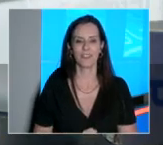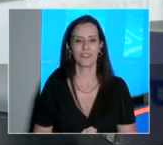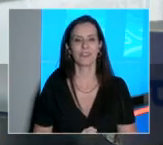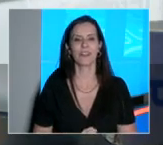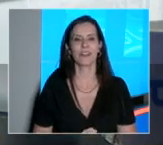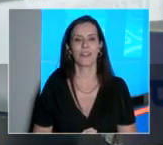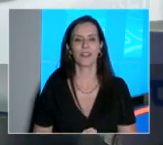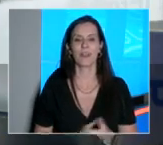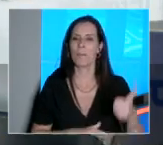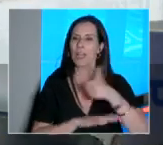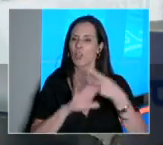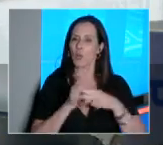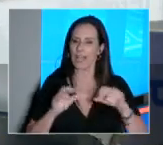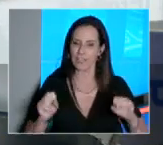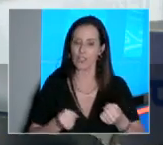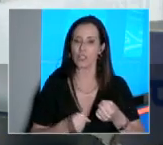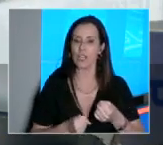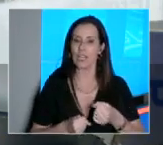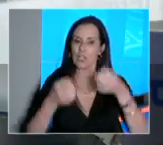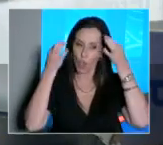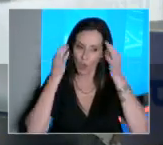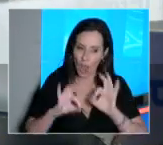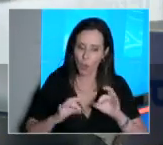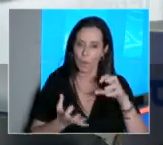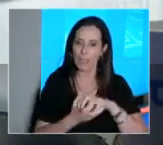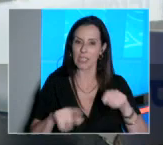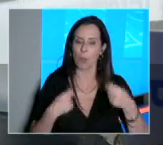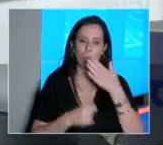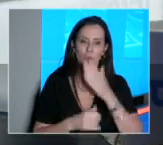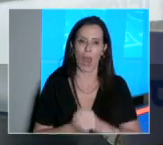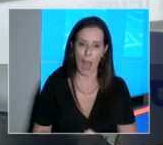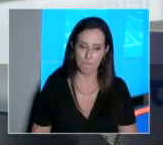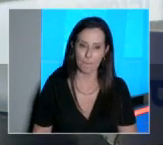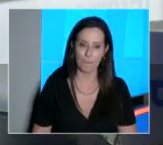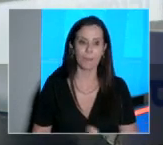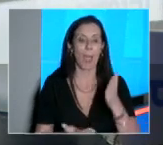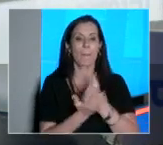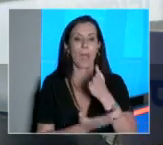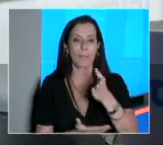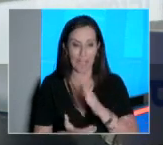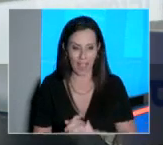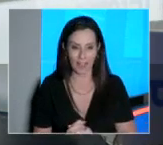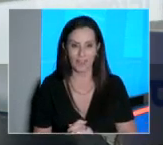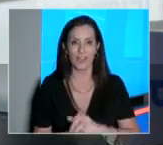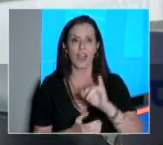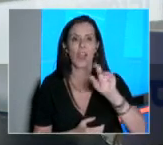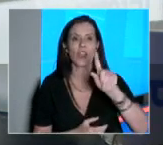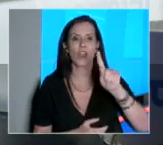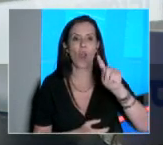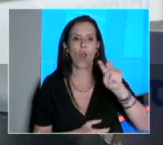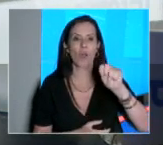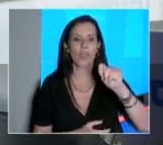שילאור, סורי. מנהלת תוכניות אקטיביזם לסובלנות במרכז הבין תרבותי לירושלים. באמצע, יושב, יונתן